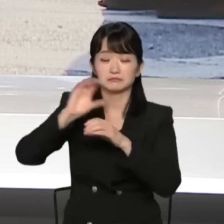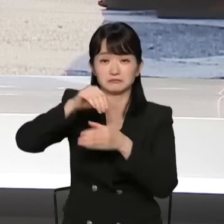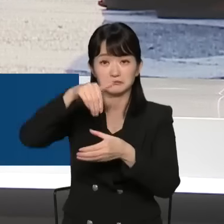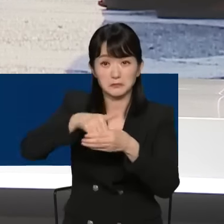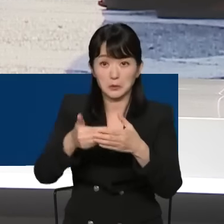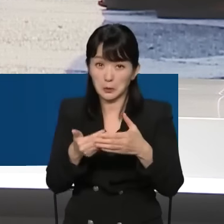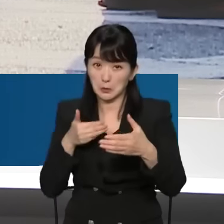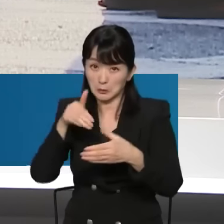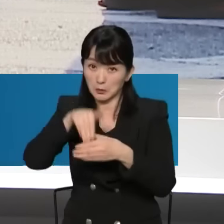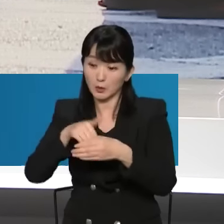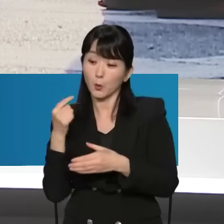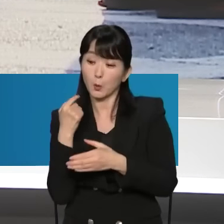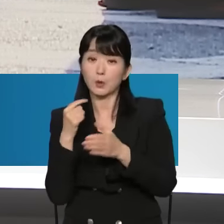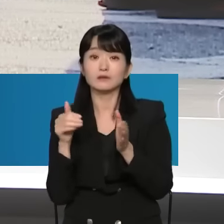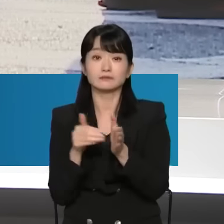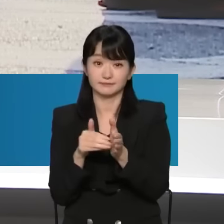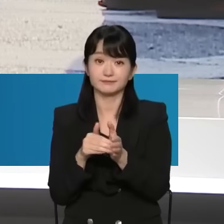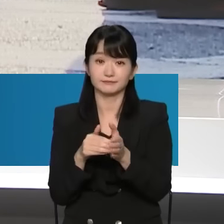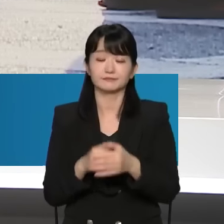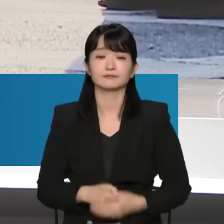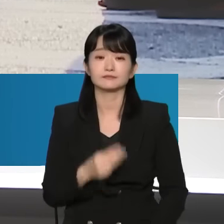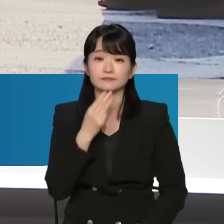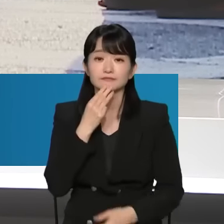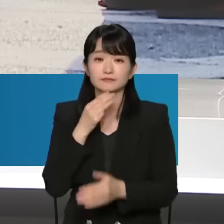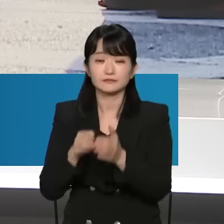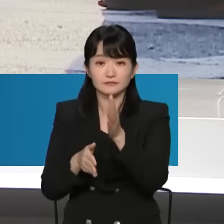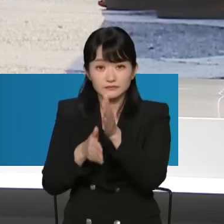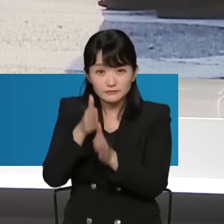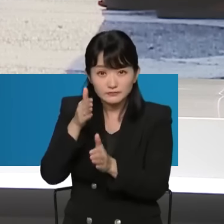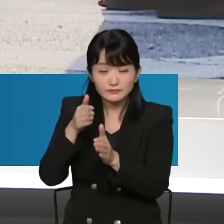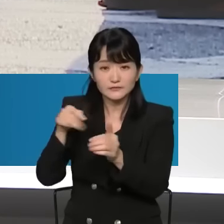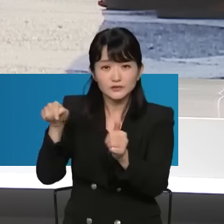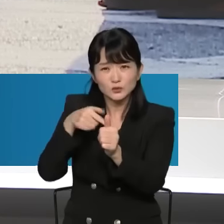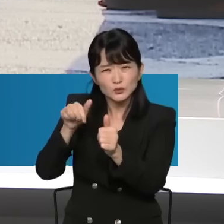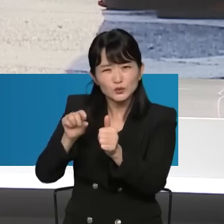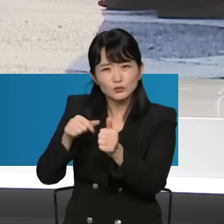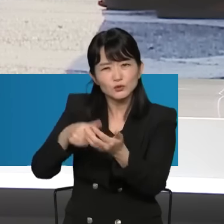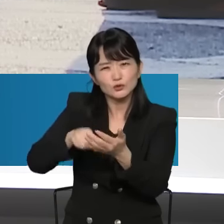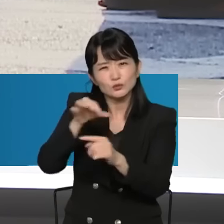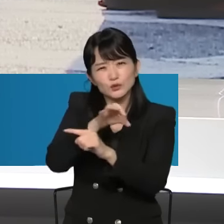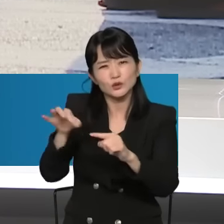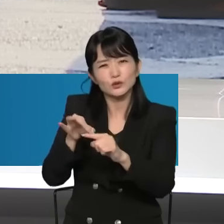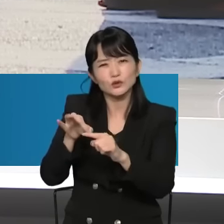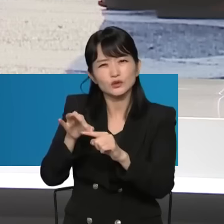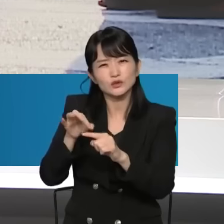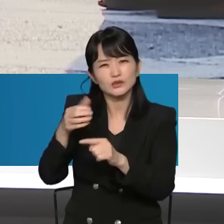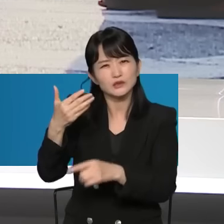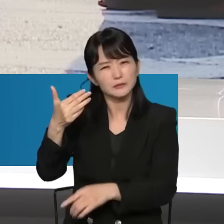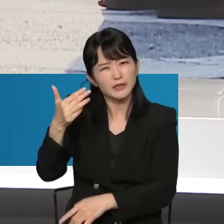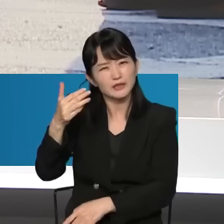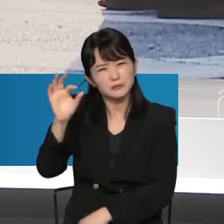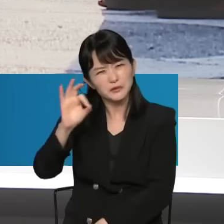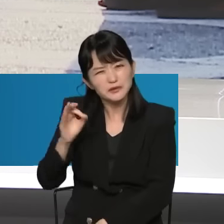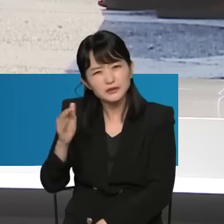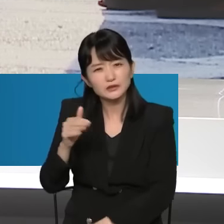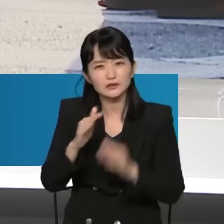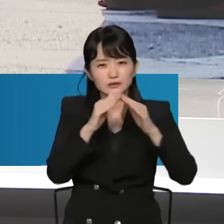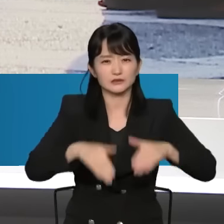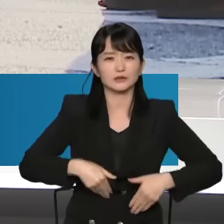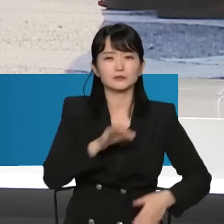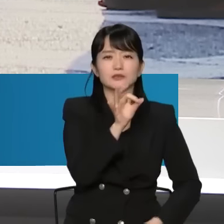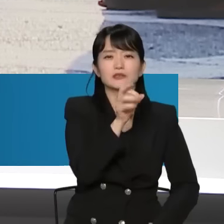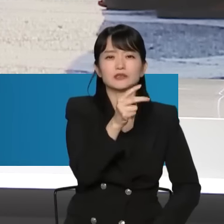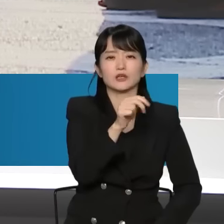재보궐선거 사전투표가 어제 마무리됐죠. 서울시 교육감 투표율은 한 자릿수였지만 전남 영광 군수